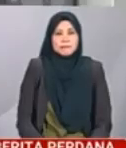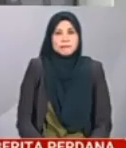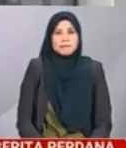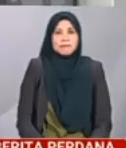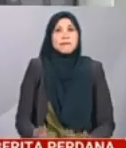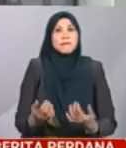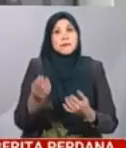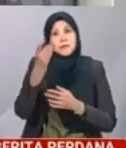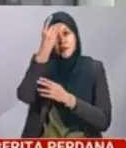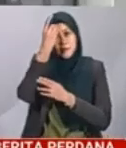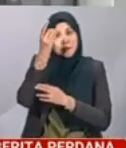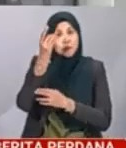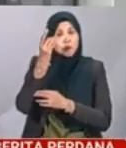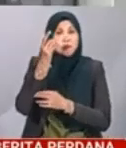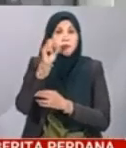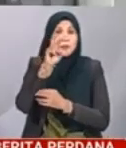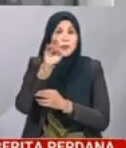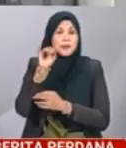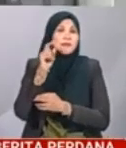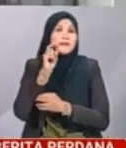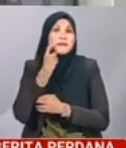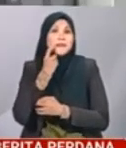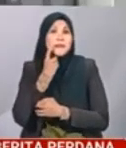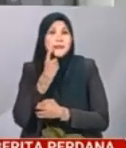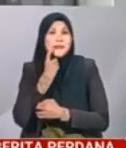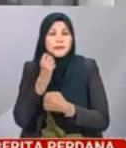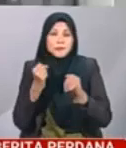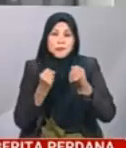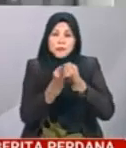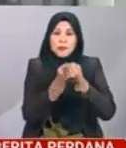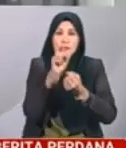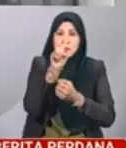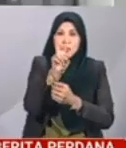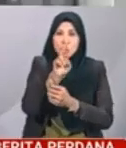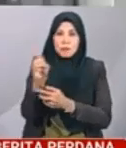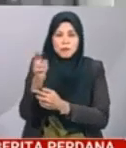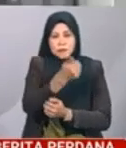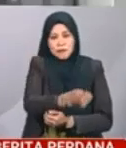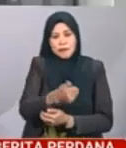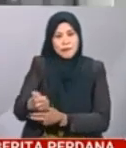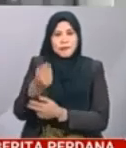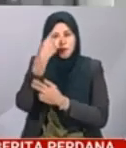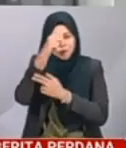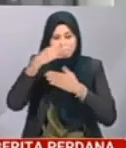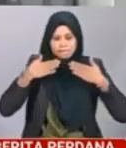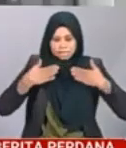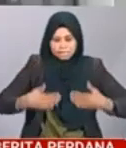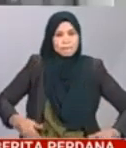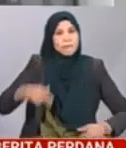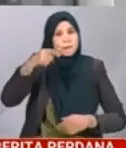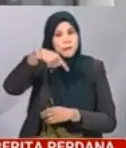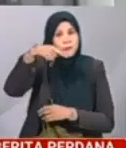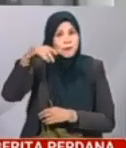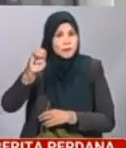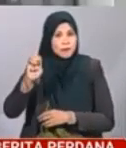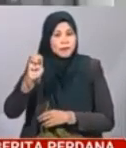Bertemu kembali, Datuk Seri Siti Nurhaliza Tarudin menyumbangkan 2,000 set peralatan pelindungan diri PPE